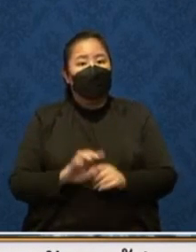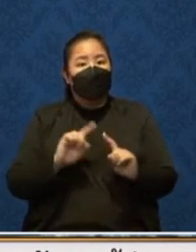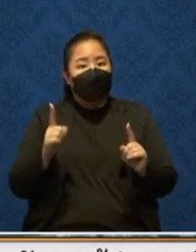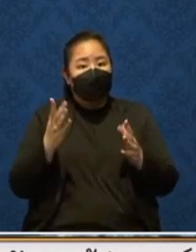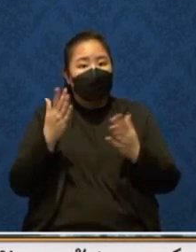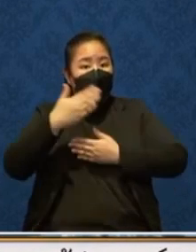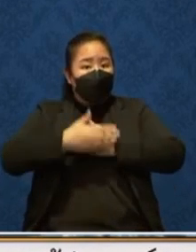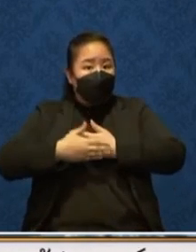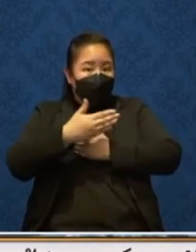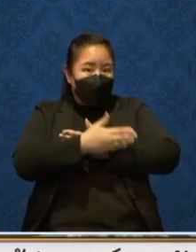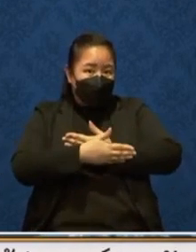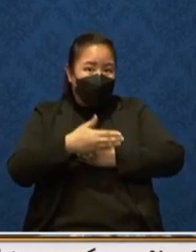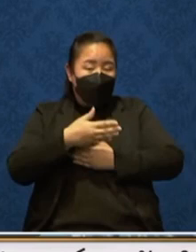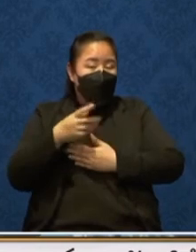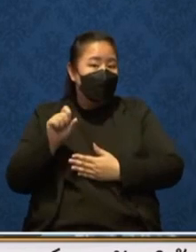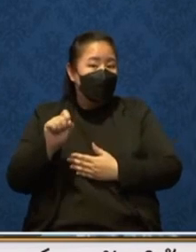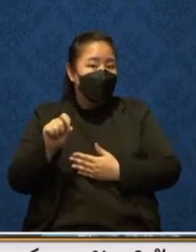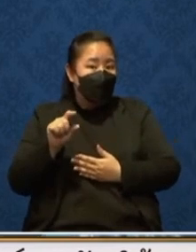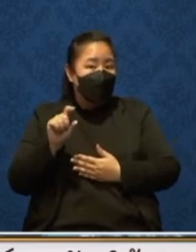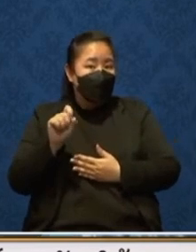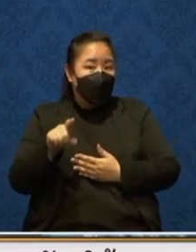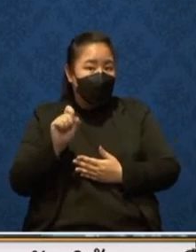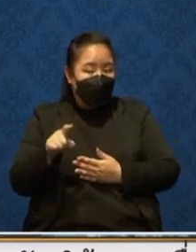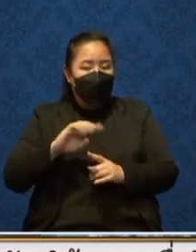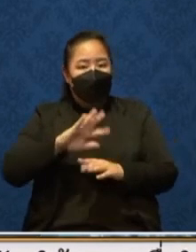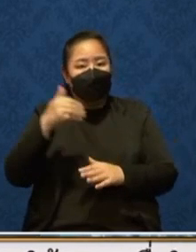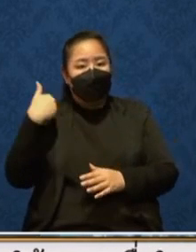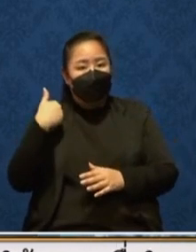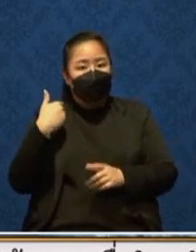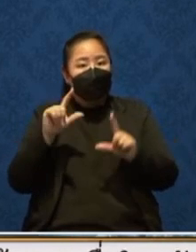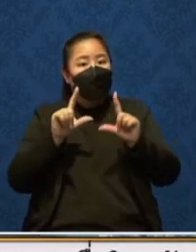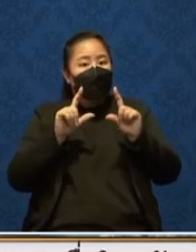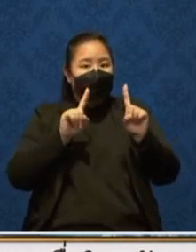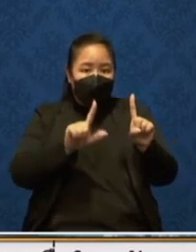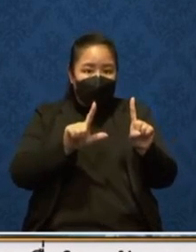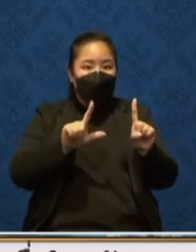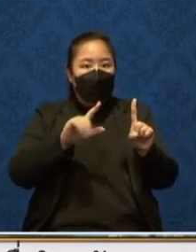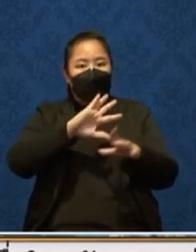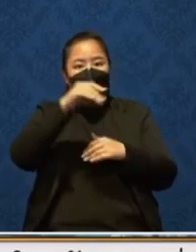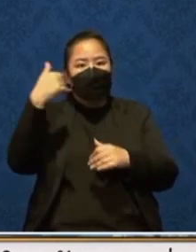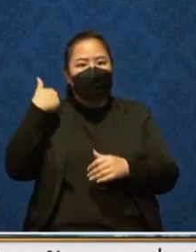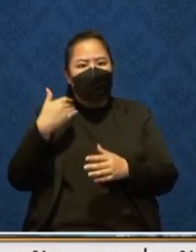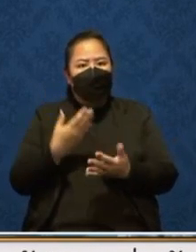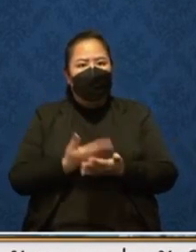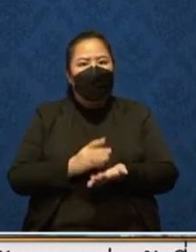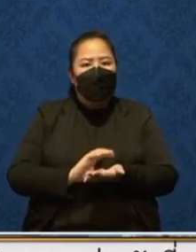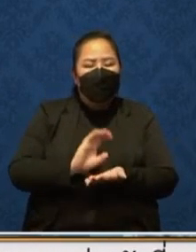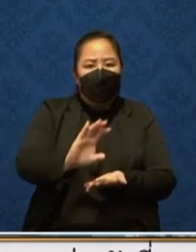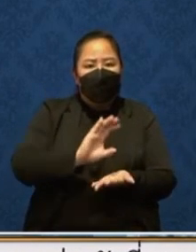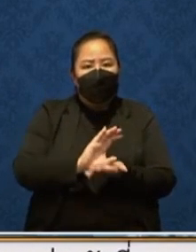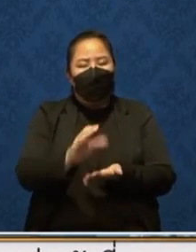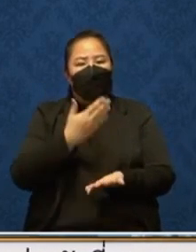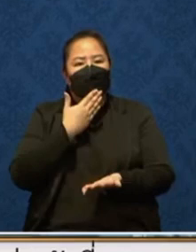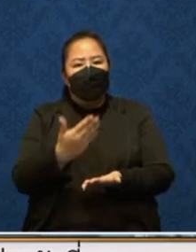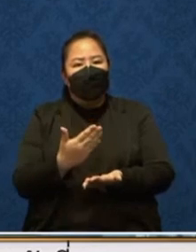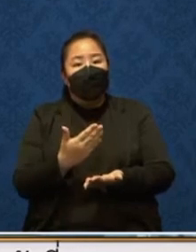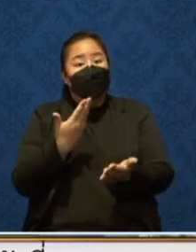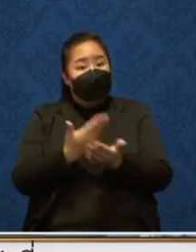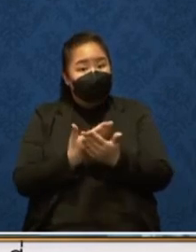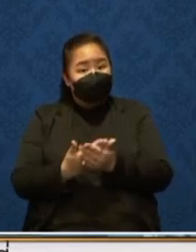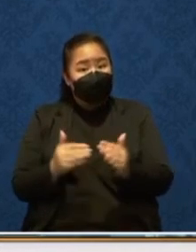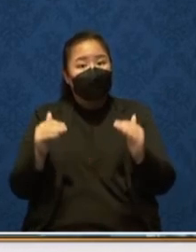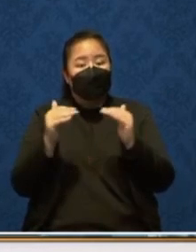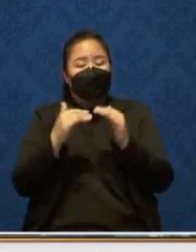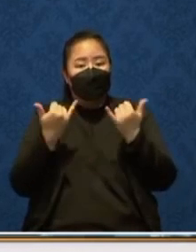ชนคันเซนได้ถงร้านแต่นี้ท่จะทำอะไรครัทจะลงทุนๆๆไปต่างท่ต้คิดเสมอนะครับวาดวยเงินที่เท่ากัน